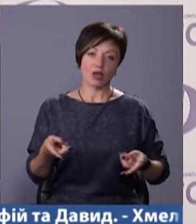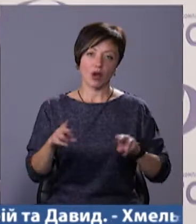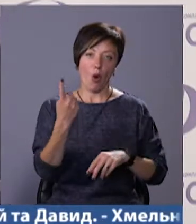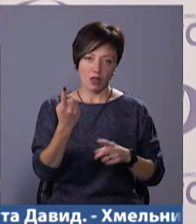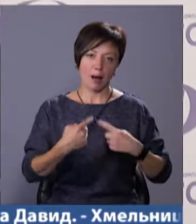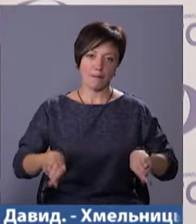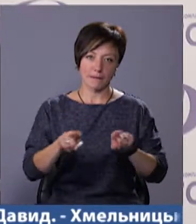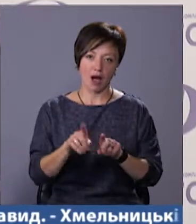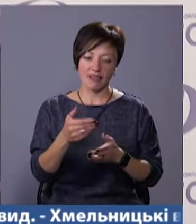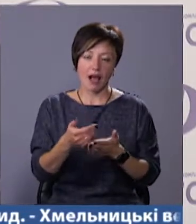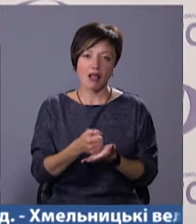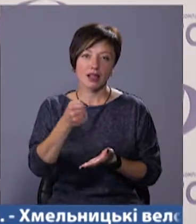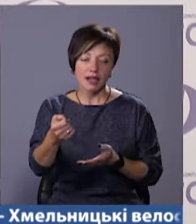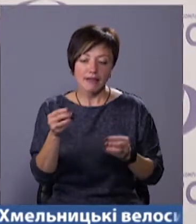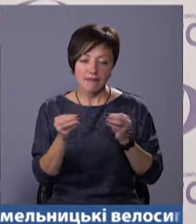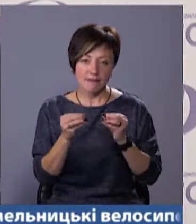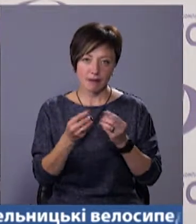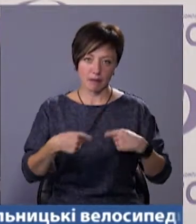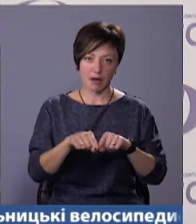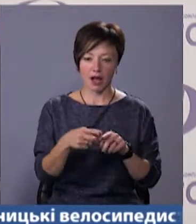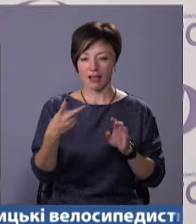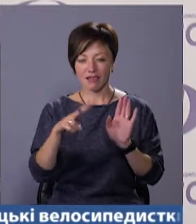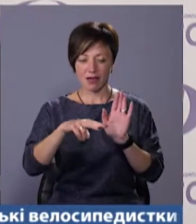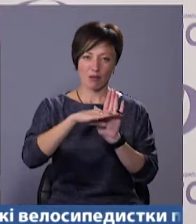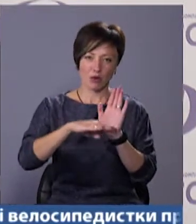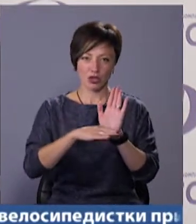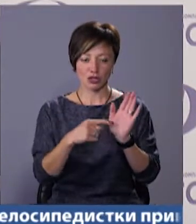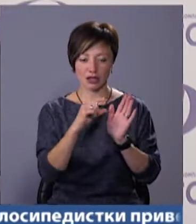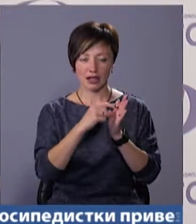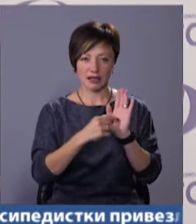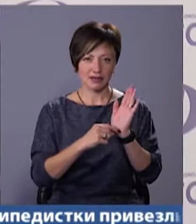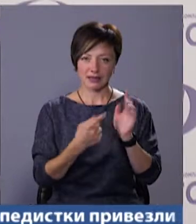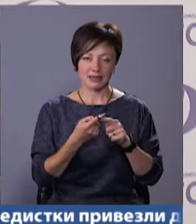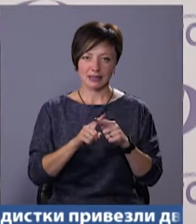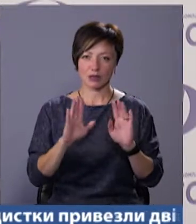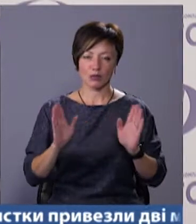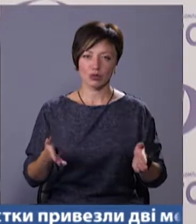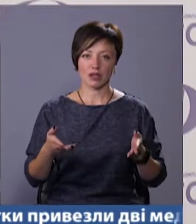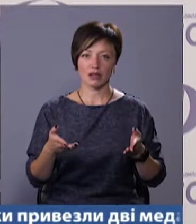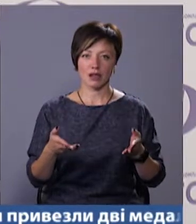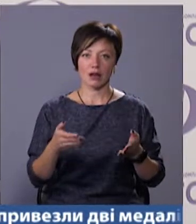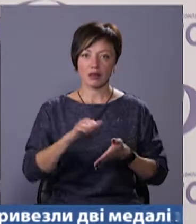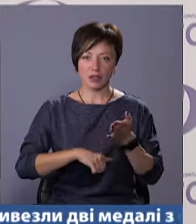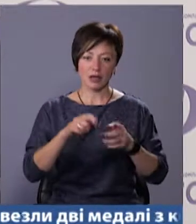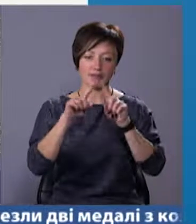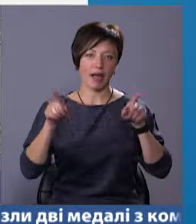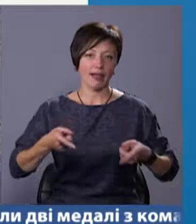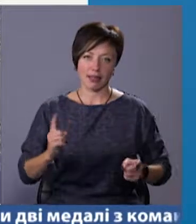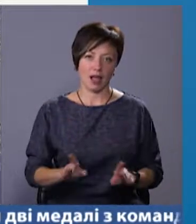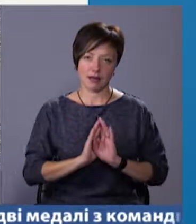партія і тільки кандидат від цієї партії. Всі інші, там 2 позначки в різних клітинках, це будуть вести до того, що бюлетень буде